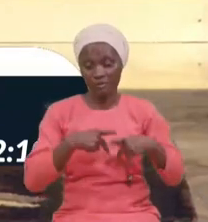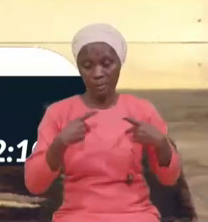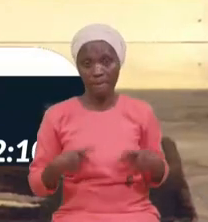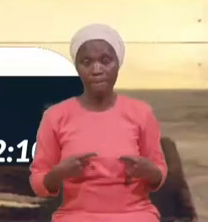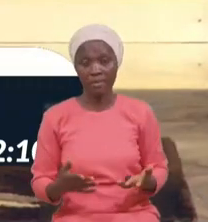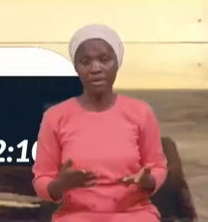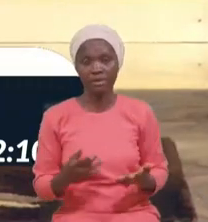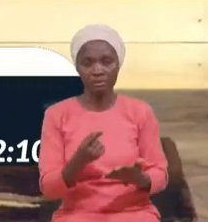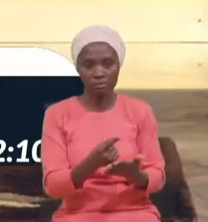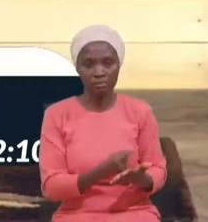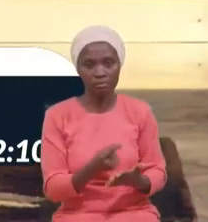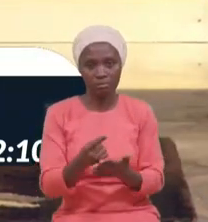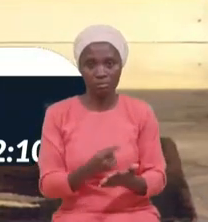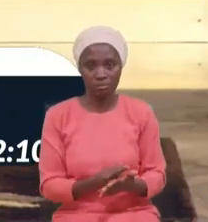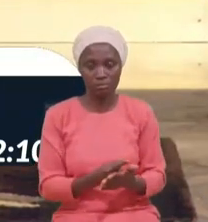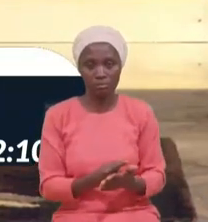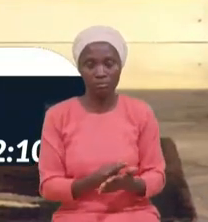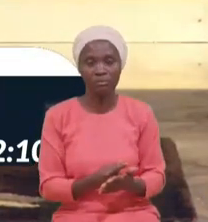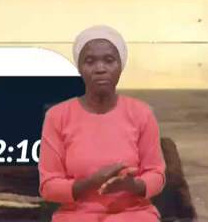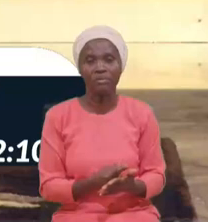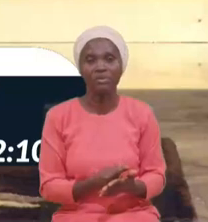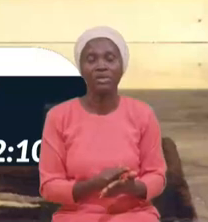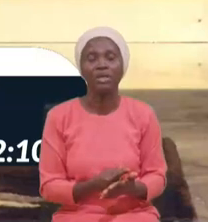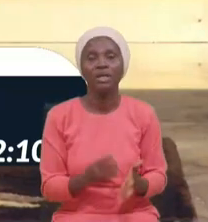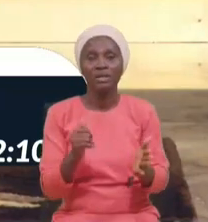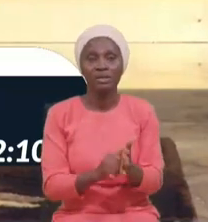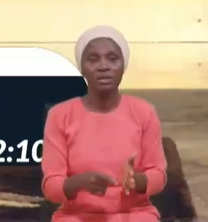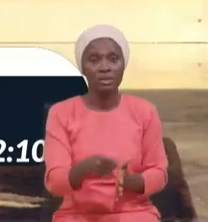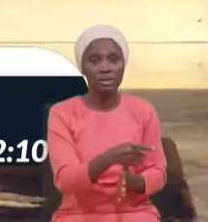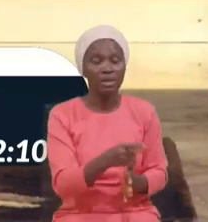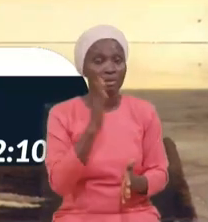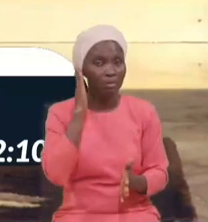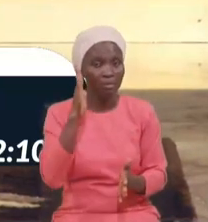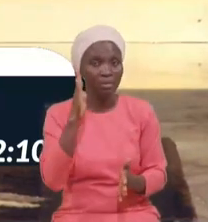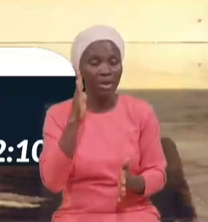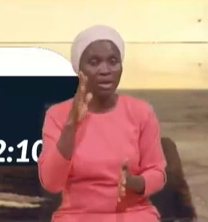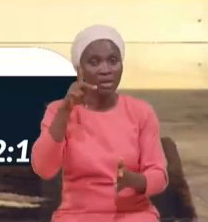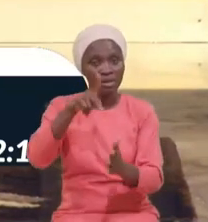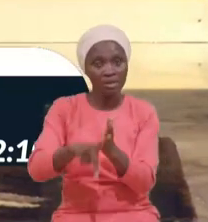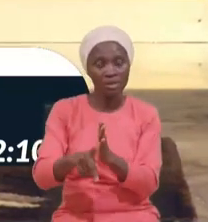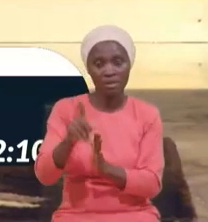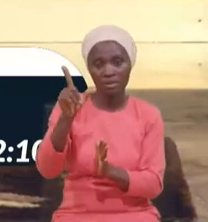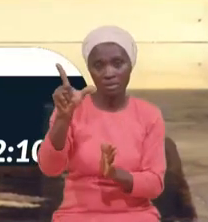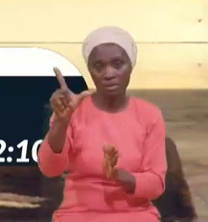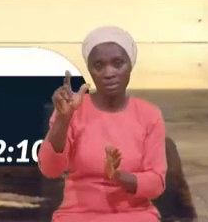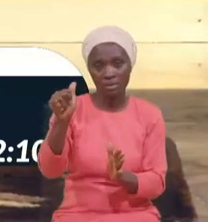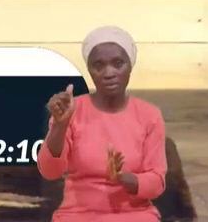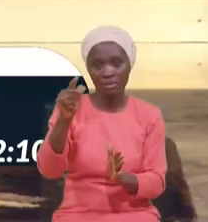sacrificateurs délibérait de faire mourir aussi Lazare parce